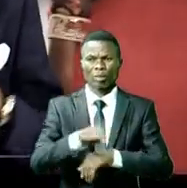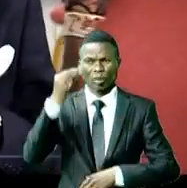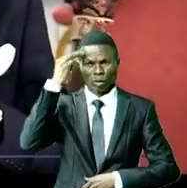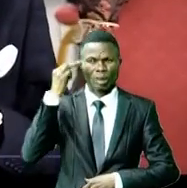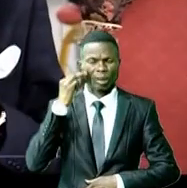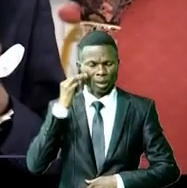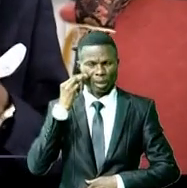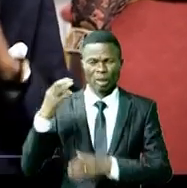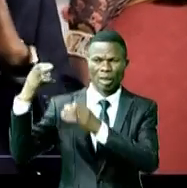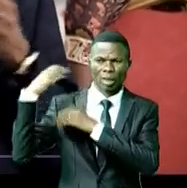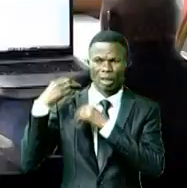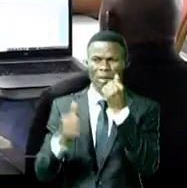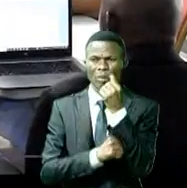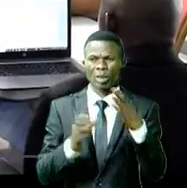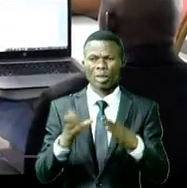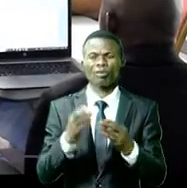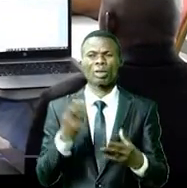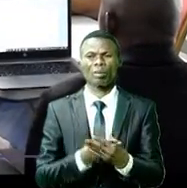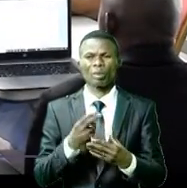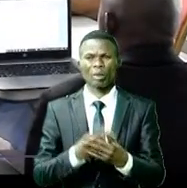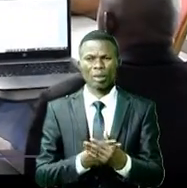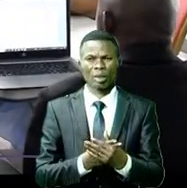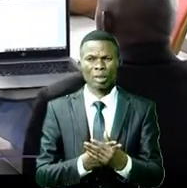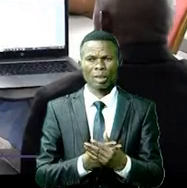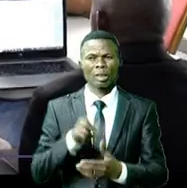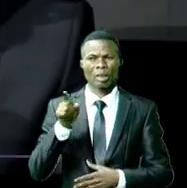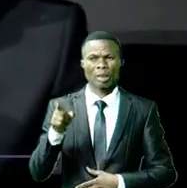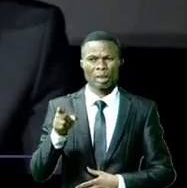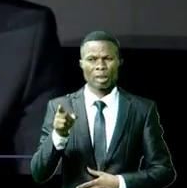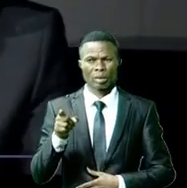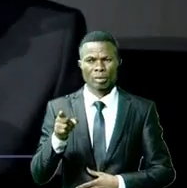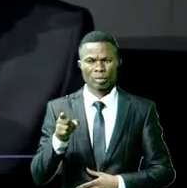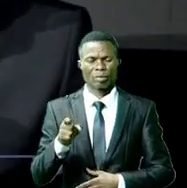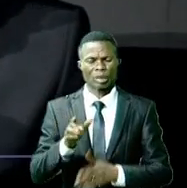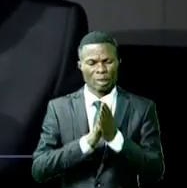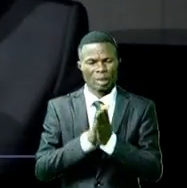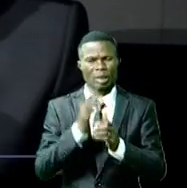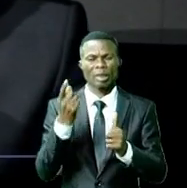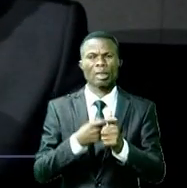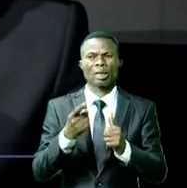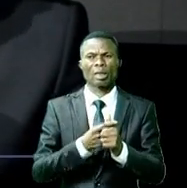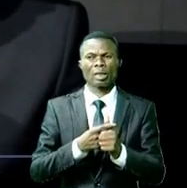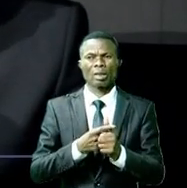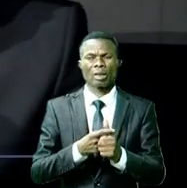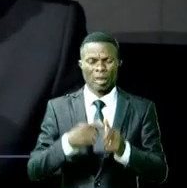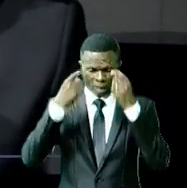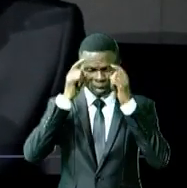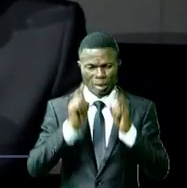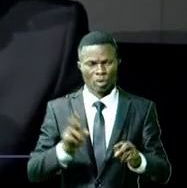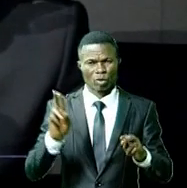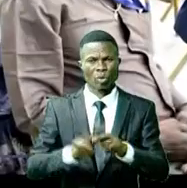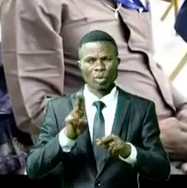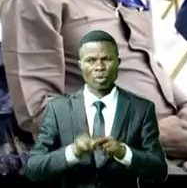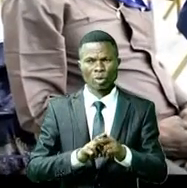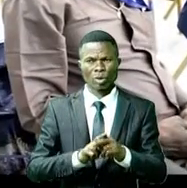ministre délégué en charge des personnes vivant avec handicap, Philbert Sessanga, a mis un accent particulier sur les mesures d'application